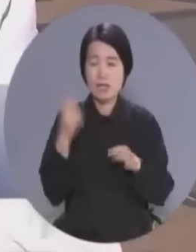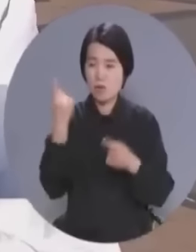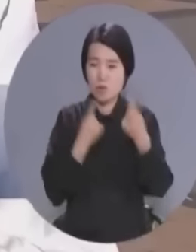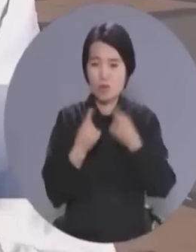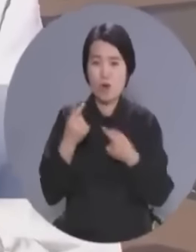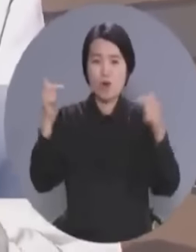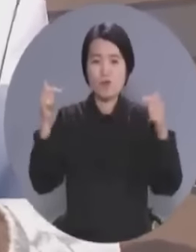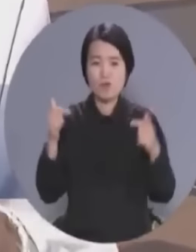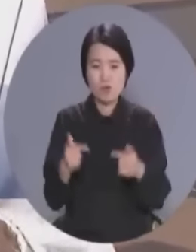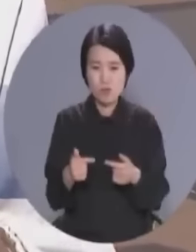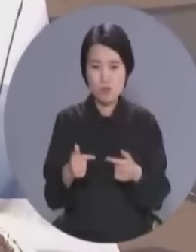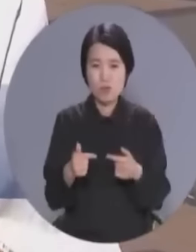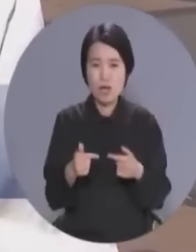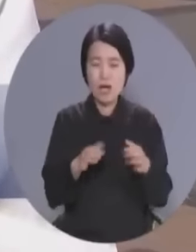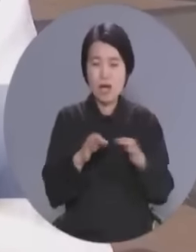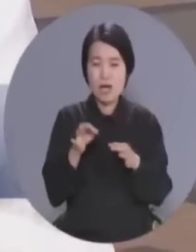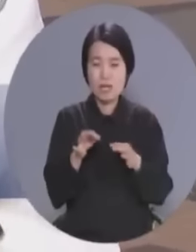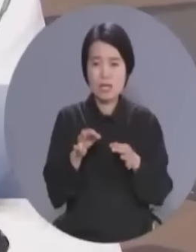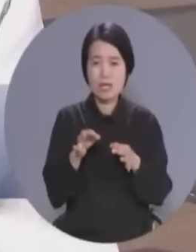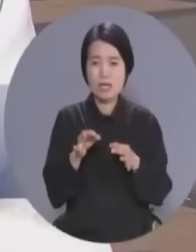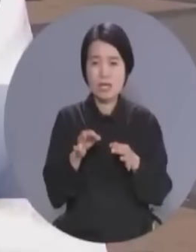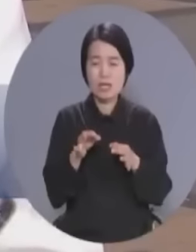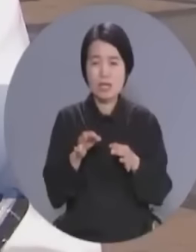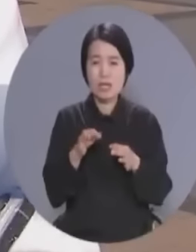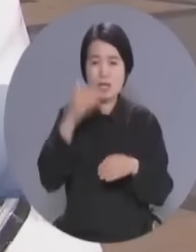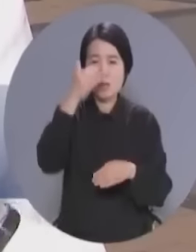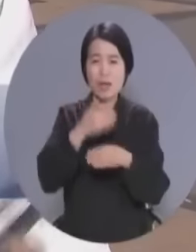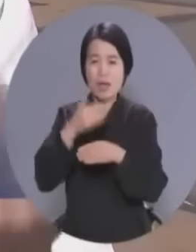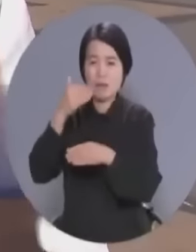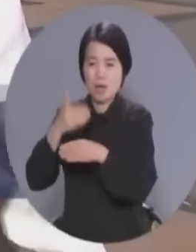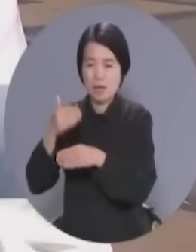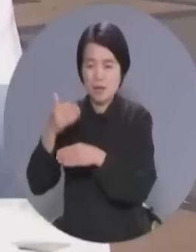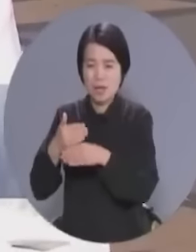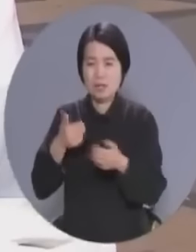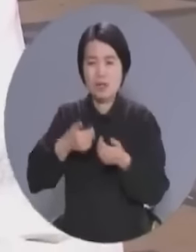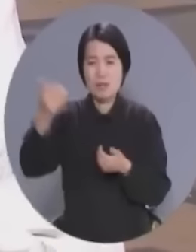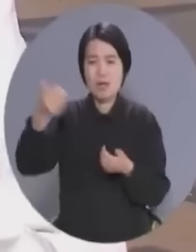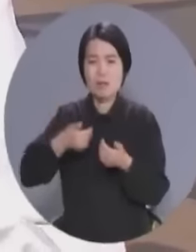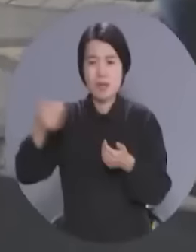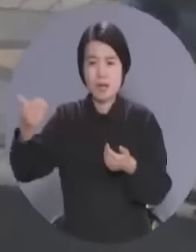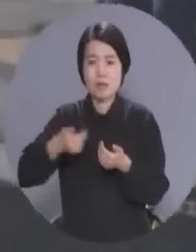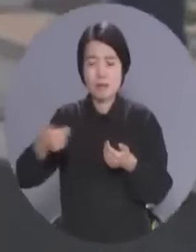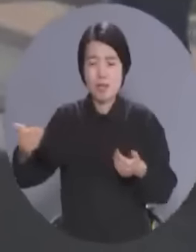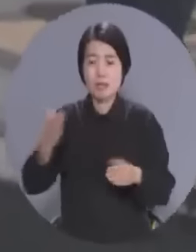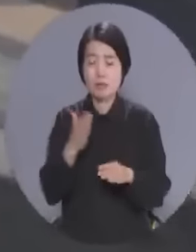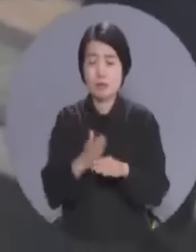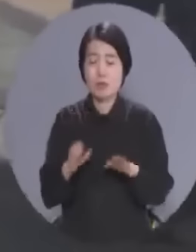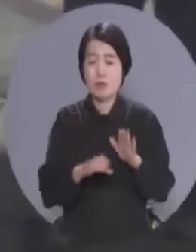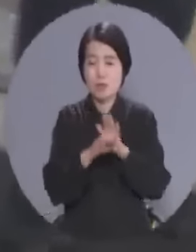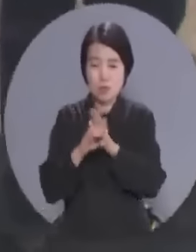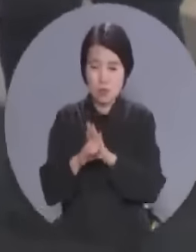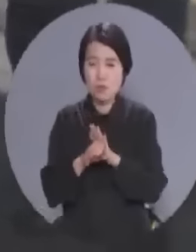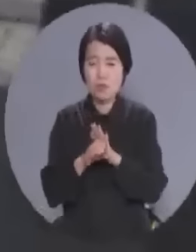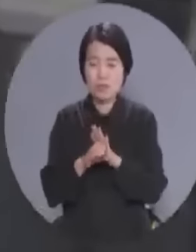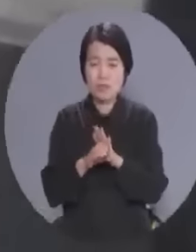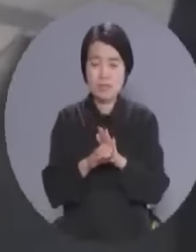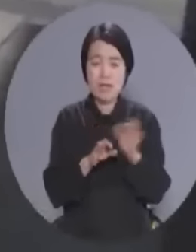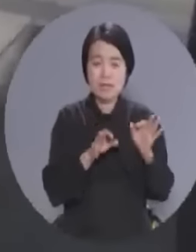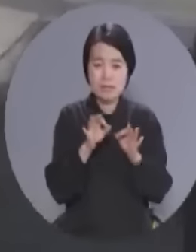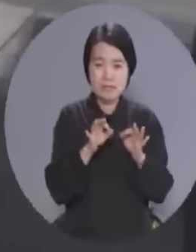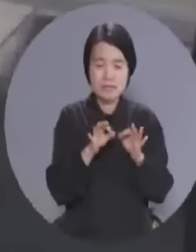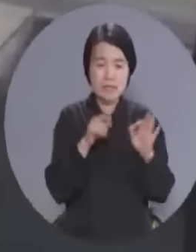끊기니까 점점 없어지면서 같은 상인들도 다 여기 떠나고 있어가지고. 코로나19가 몰고 온 쇼핑